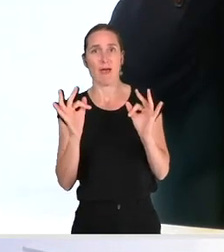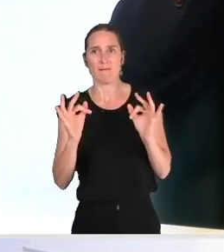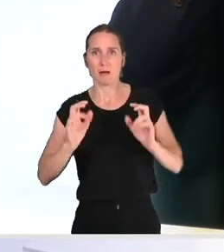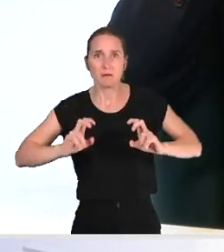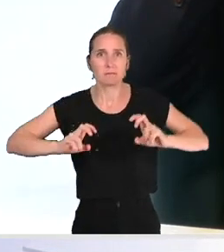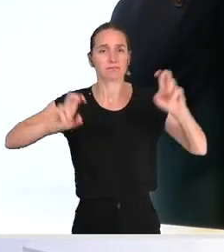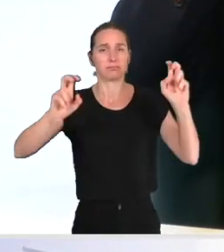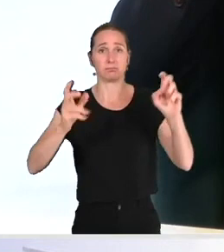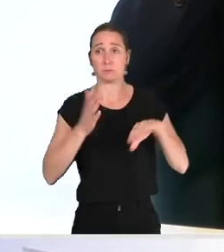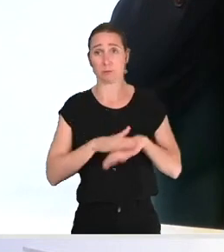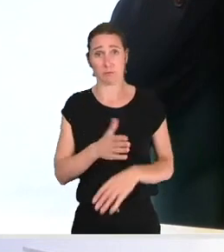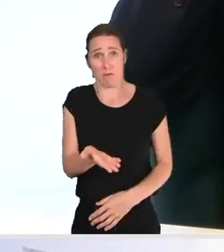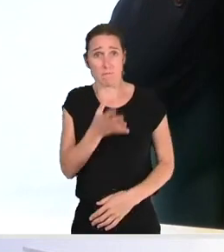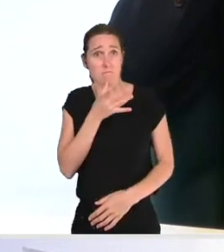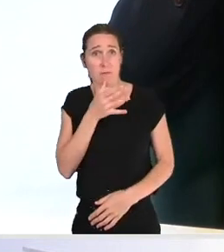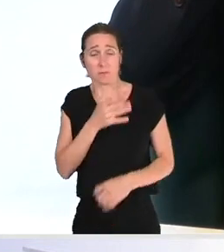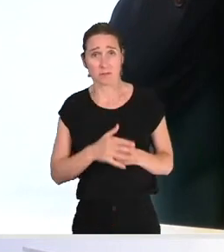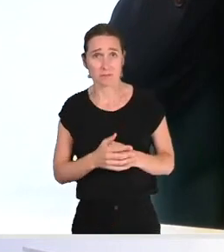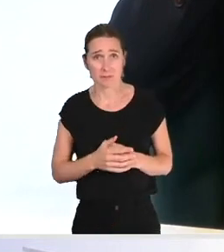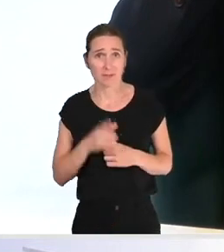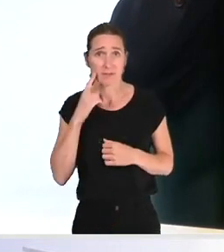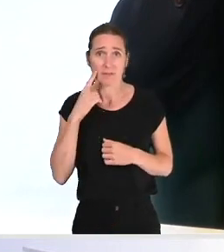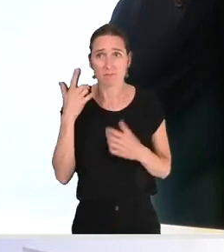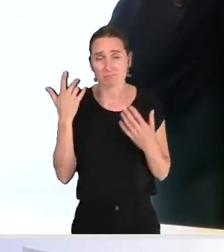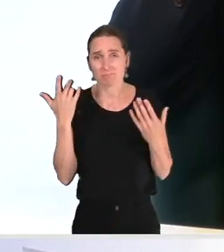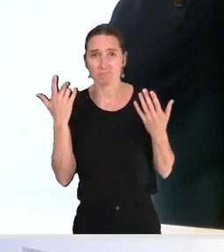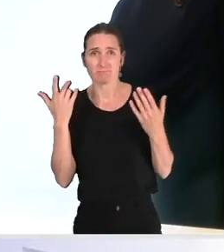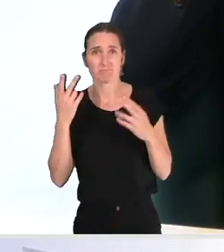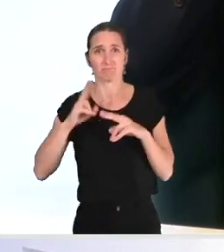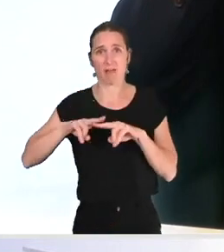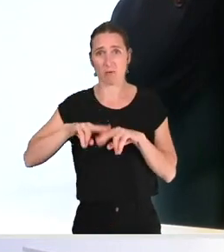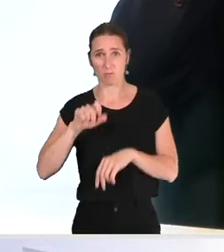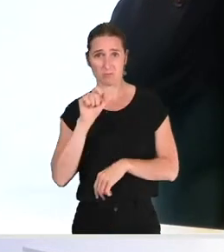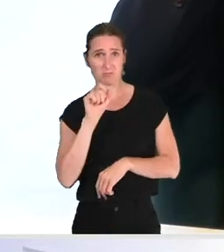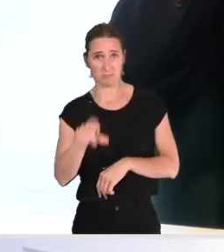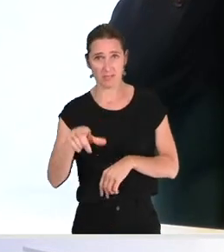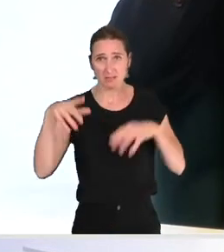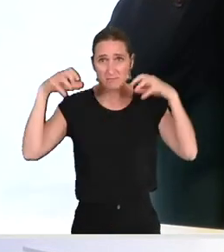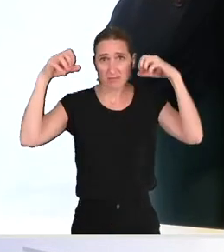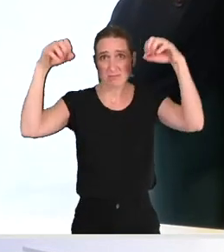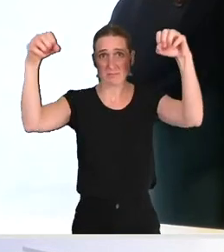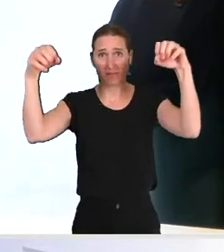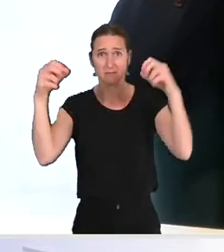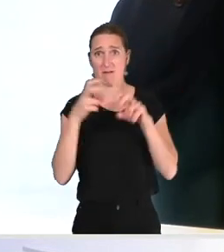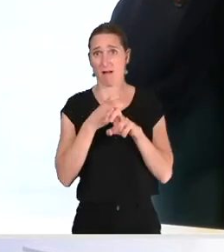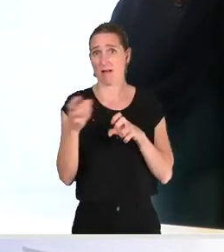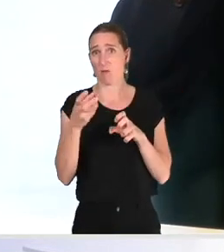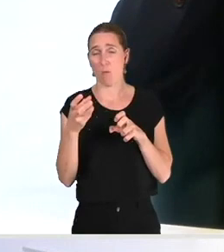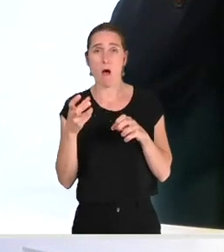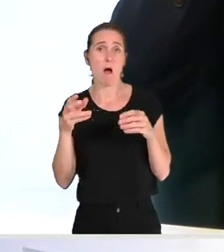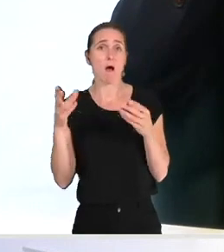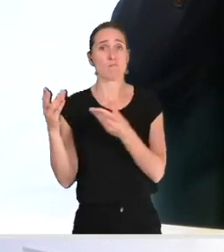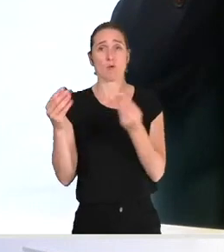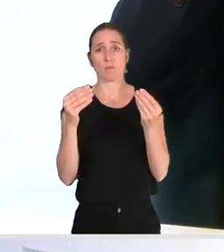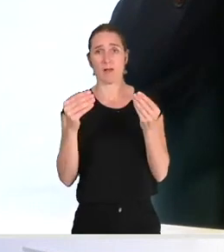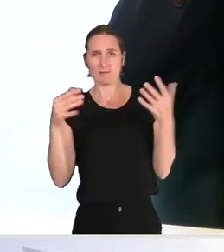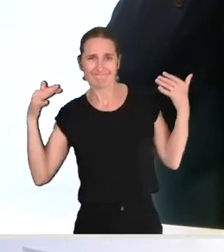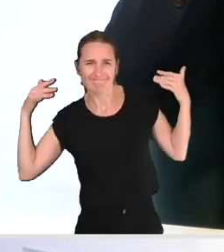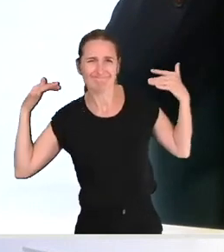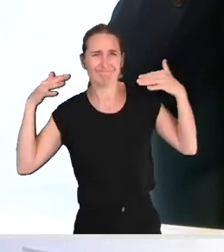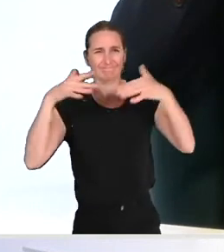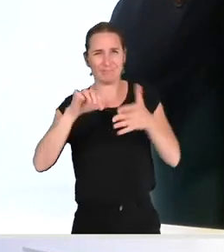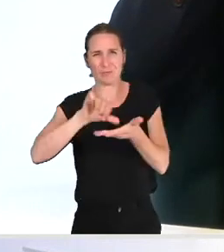qui porteront inévitablement atteinte à la fréquentation déjà en diminution du centre-ville de Grenoble. Ce que vous nous